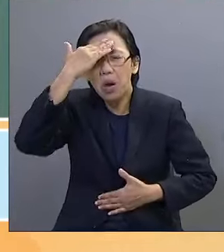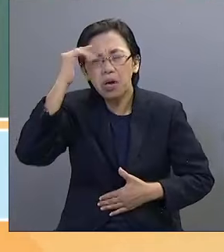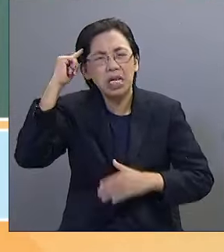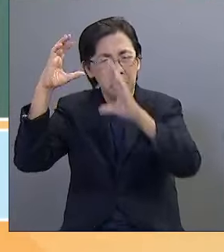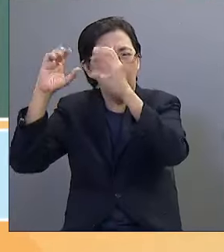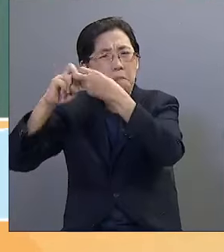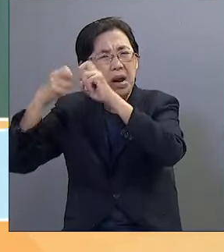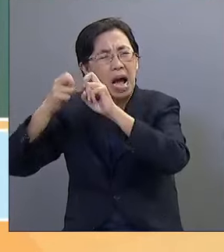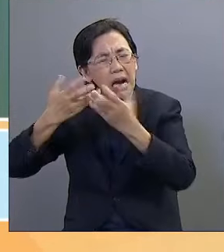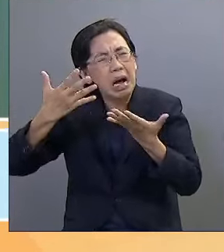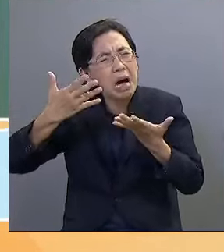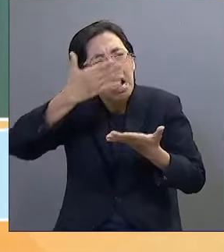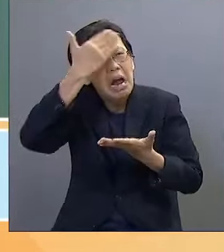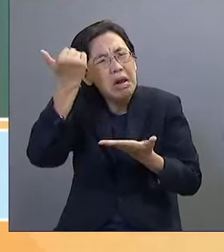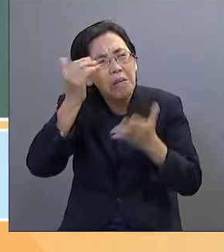แล้วก็อัลไซเมอร์ฮะอาจารย